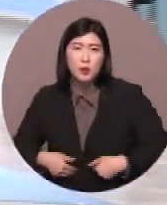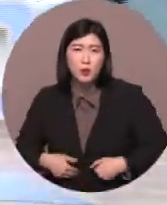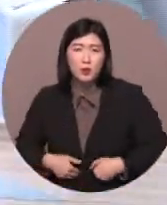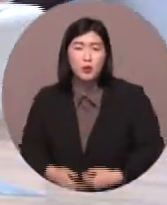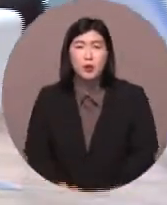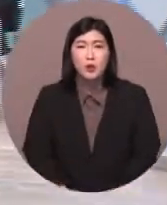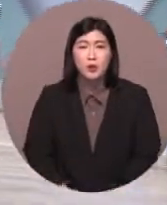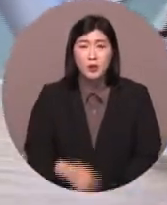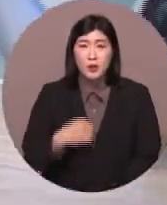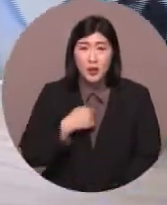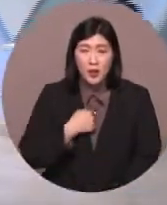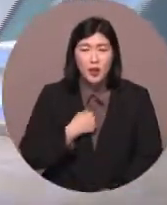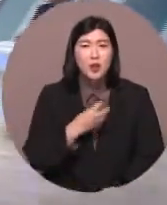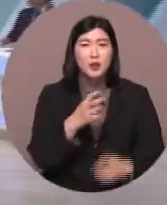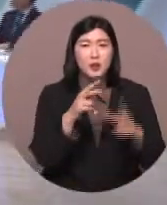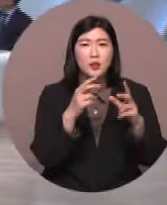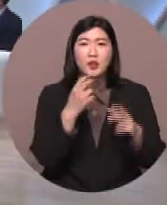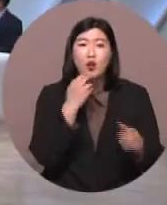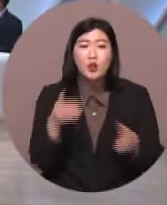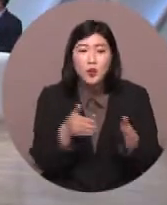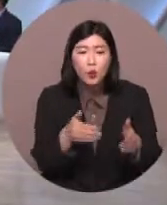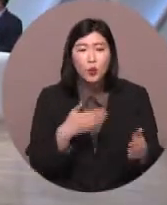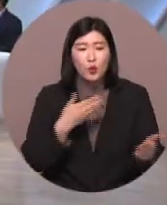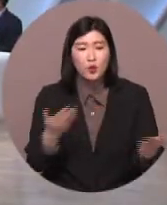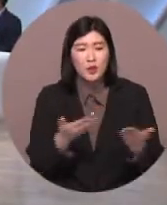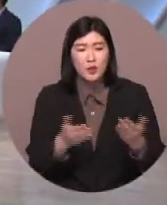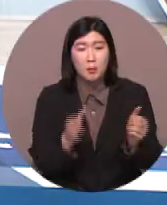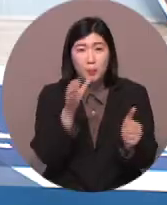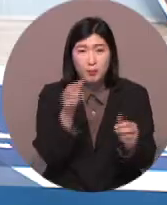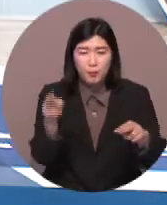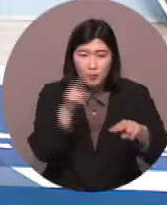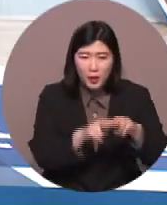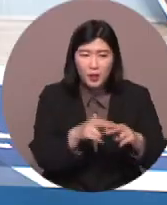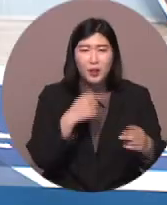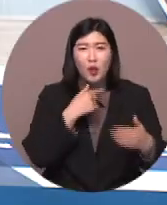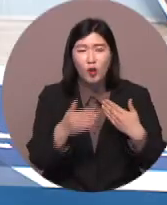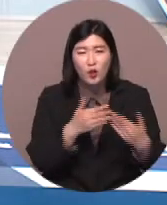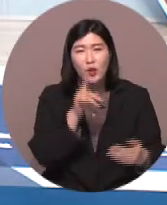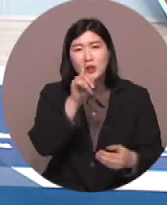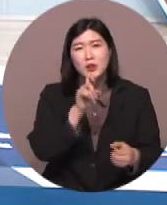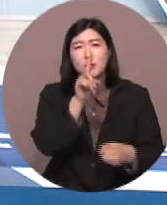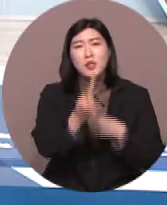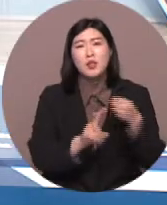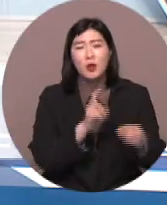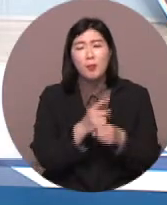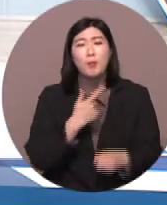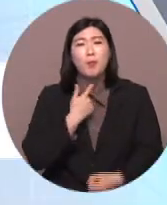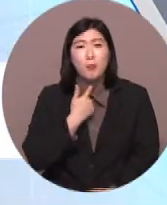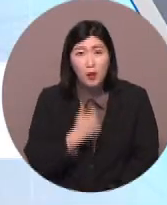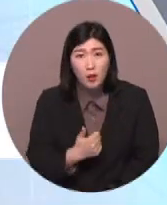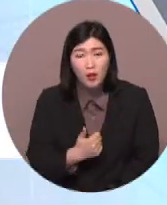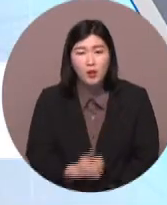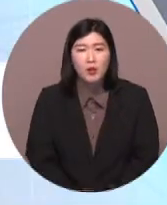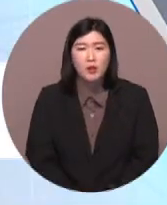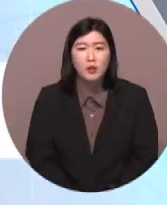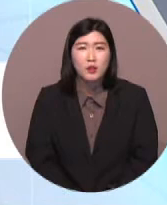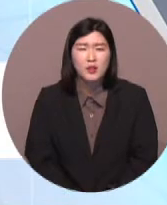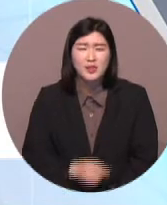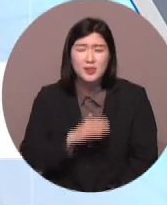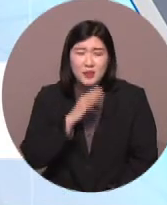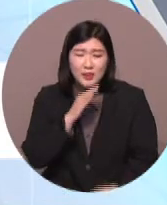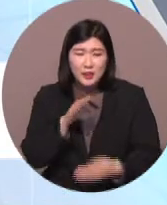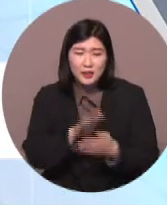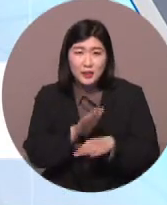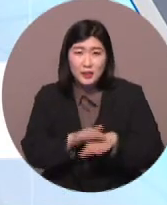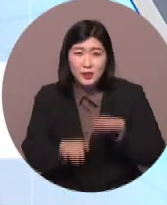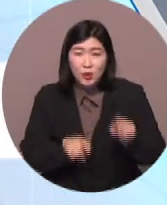경기도 수장으로 11년 동안 소중한 경험을 했다는 이 후보는 후보 모두가 지방자치 필요성에는 공감하지만 진짜로 중요한